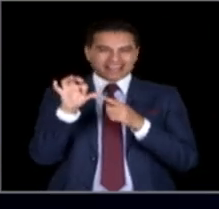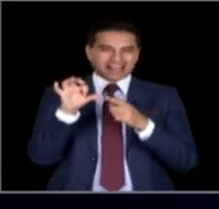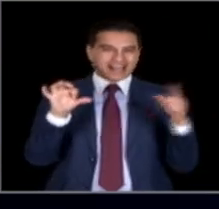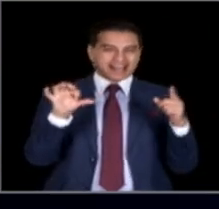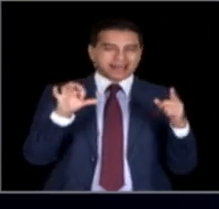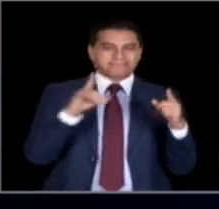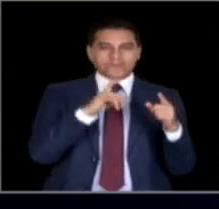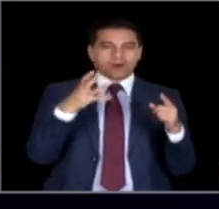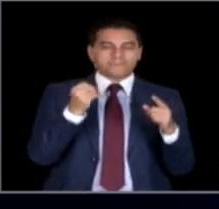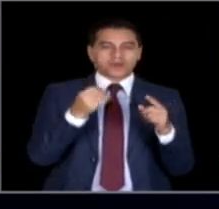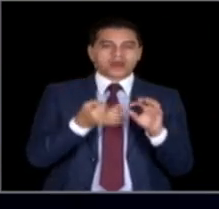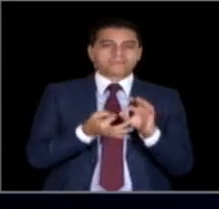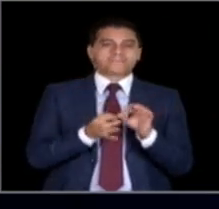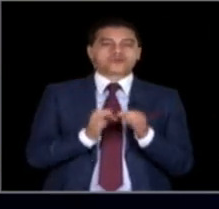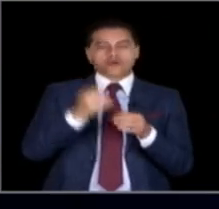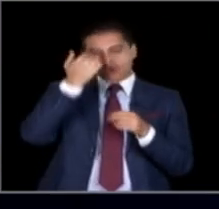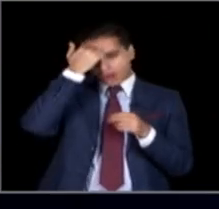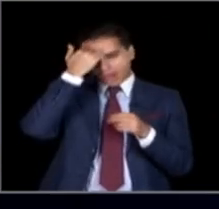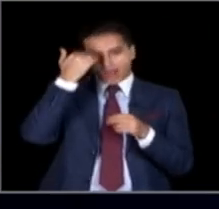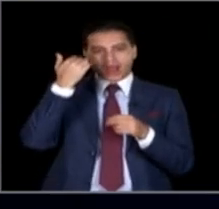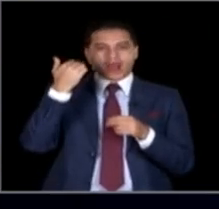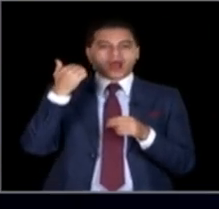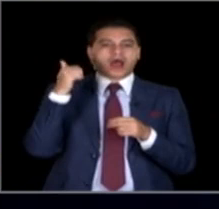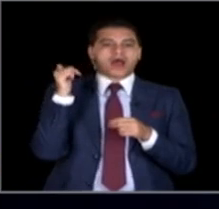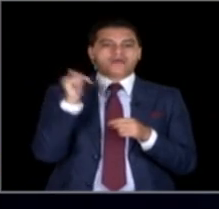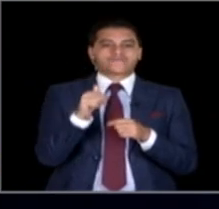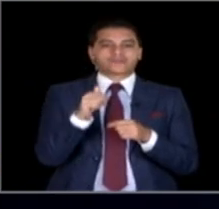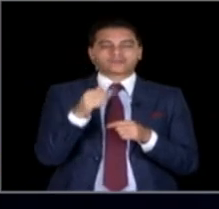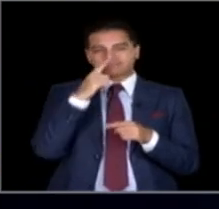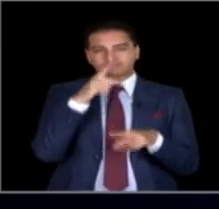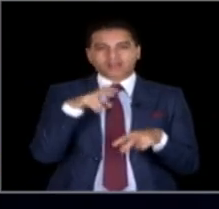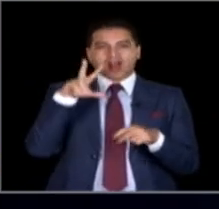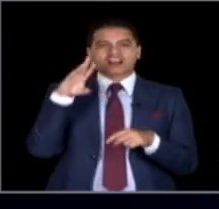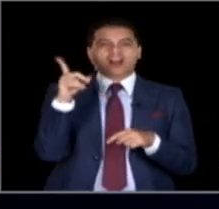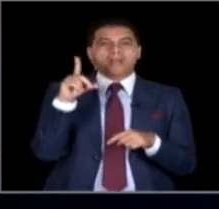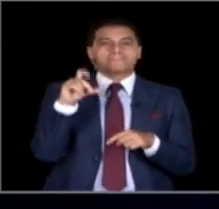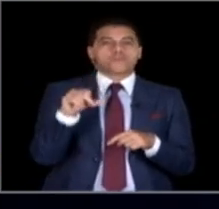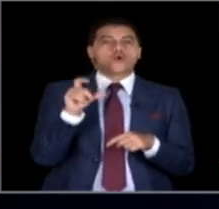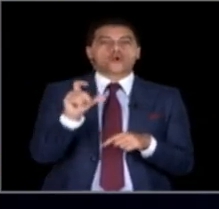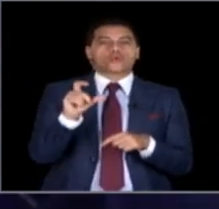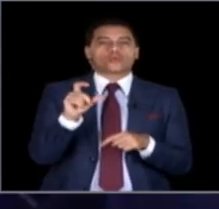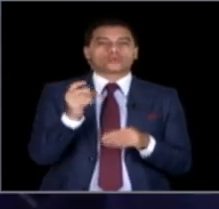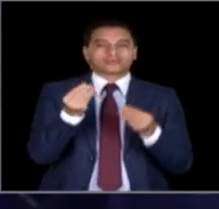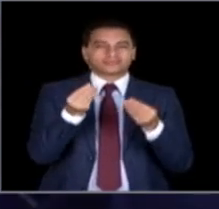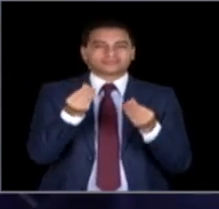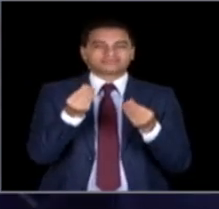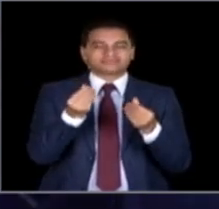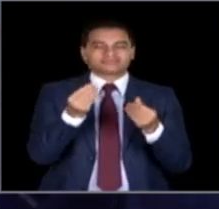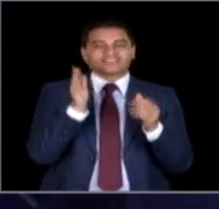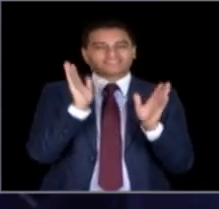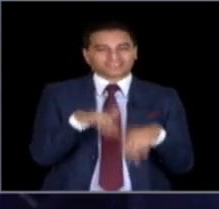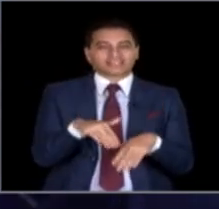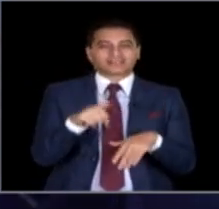90-140 مليار طن من الكربون، وده بيساعد على استقرار المناخ العالمي.